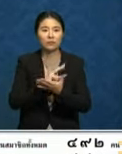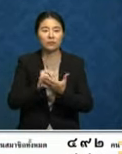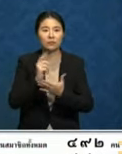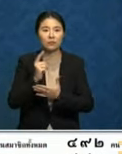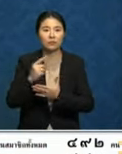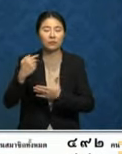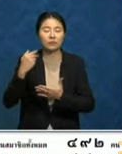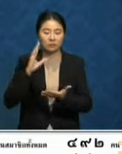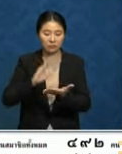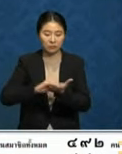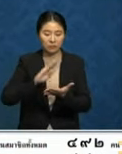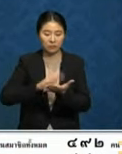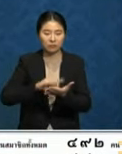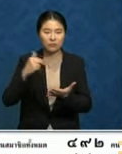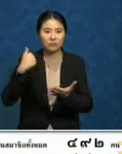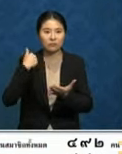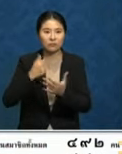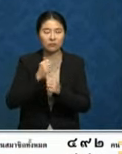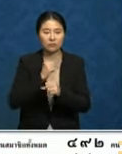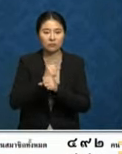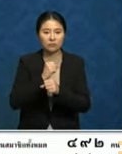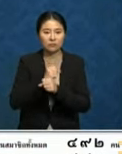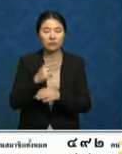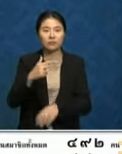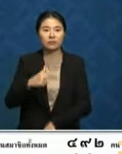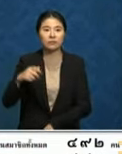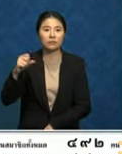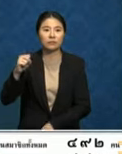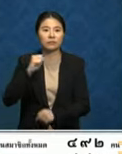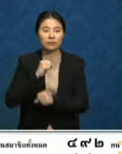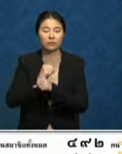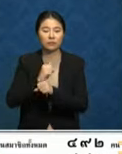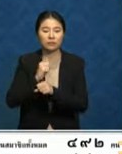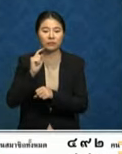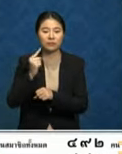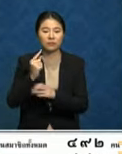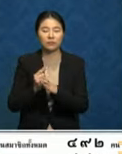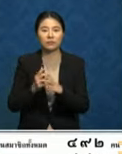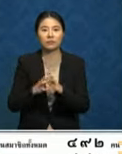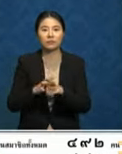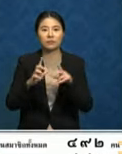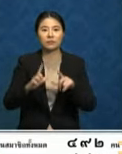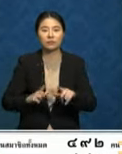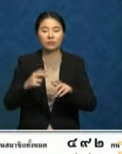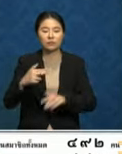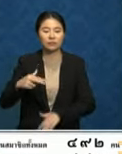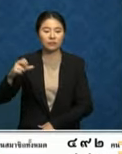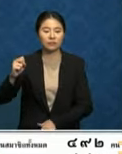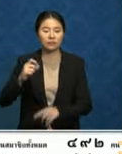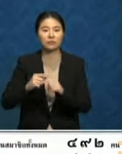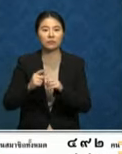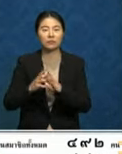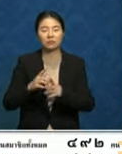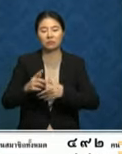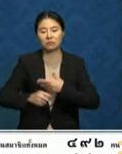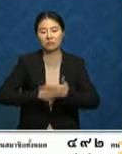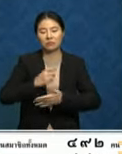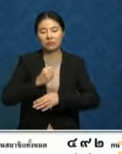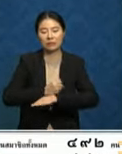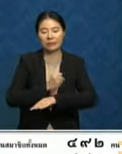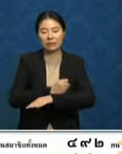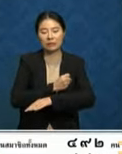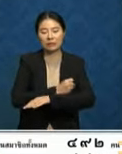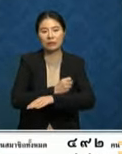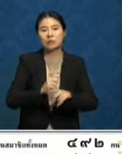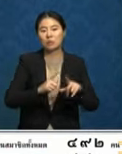ก็ต้องเก็บข้อมูลเหล่านี้และไปปรับปรุงหลักสูตรแม้กระทั่งไปลดหลักสูตรที่ไม่ตอบโจทย์ตลาดแรงงาน